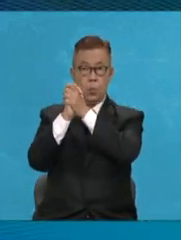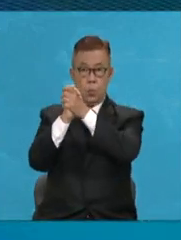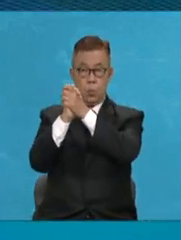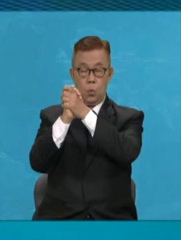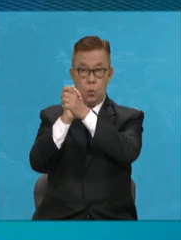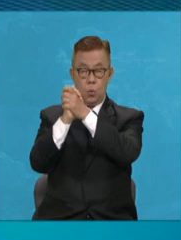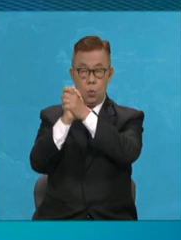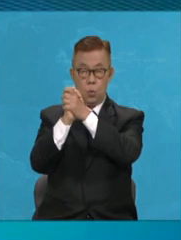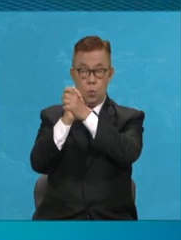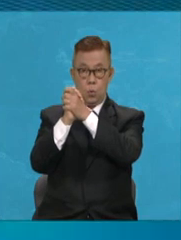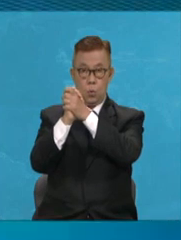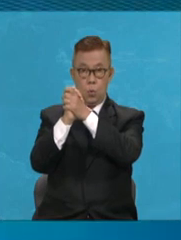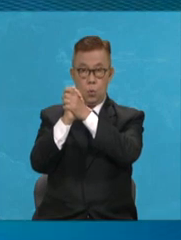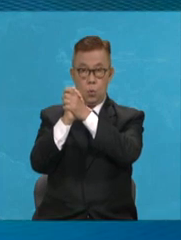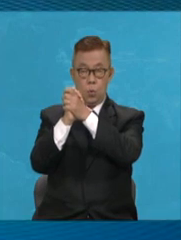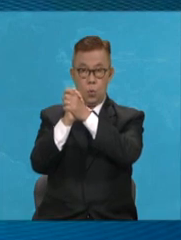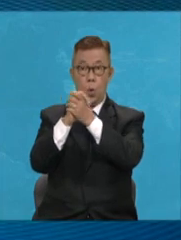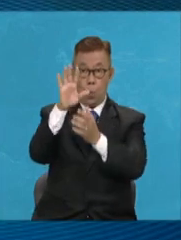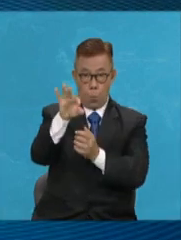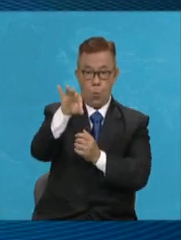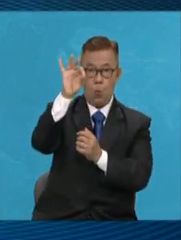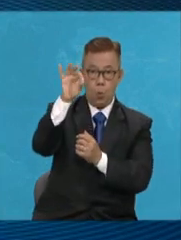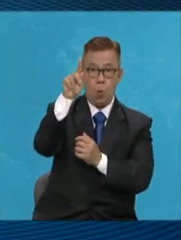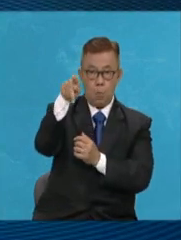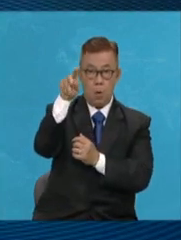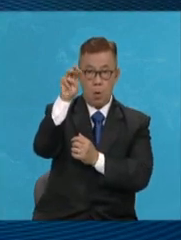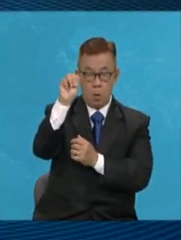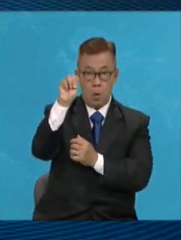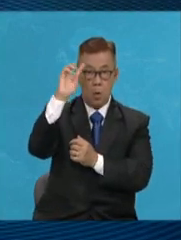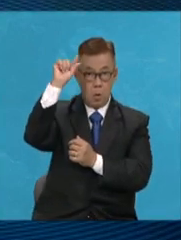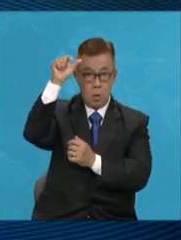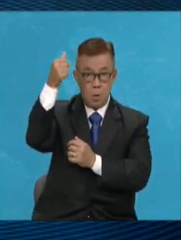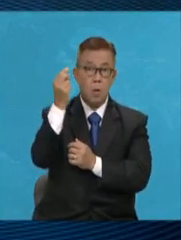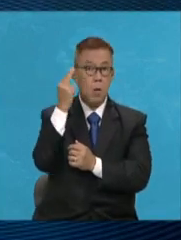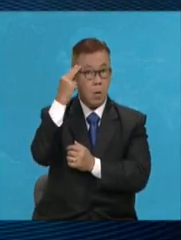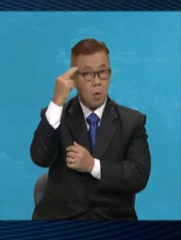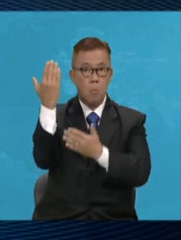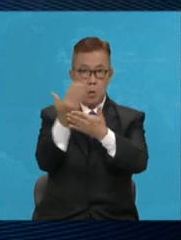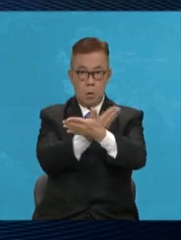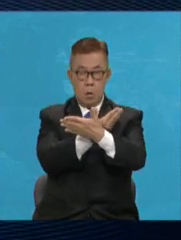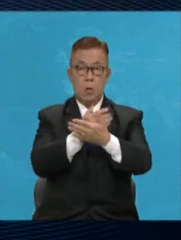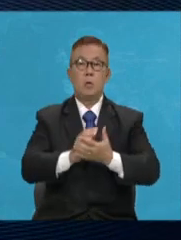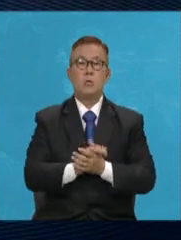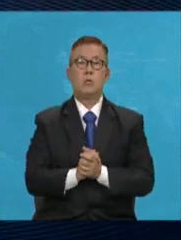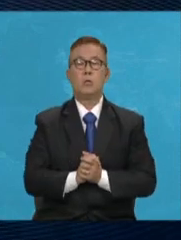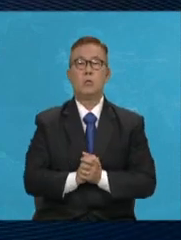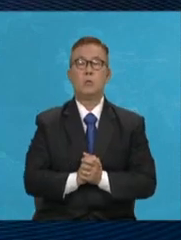titah perutusan tahun pelantikan pidana menteri Kerajaan Arab Saudi yang baru